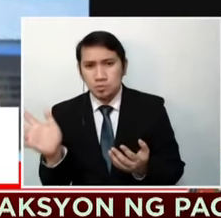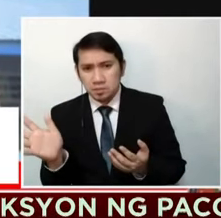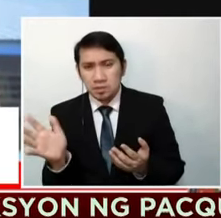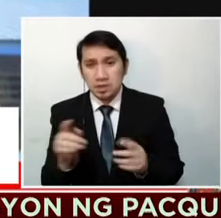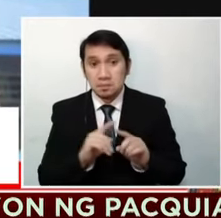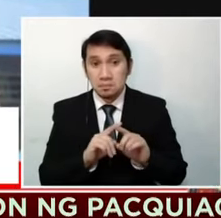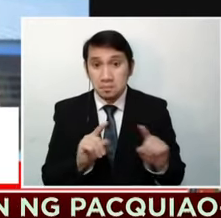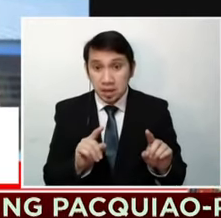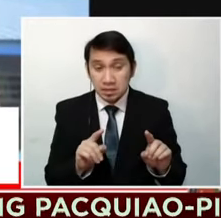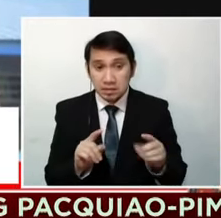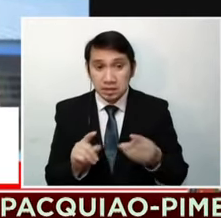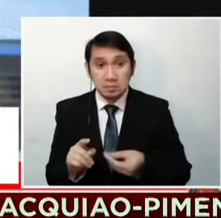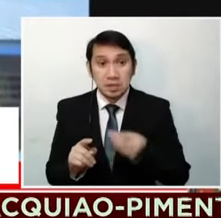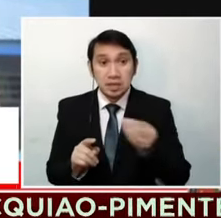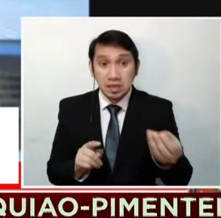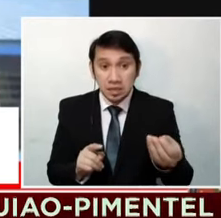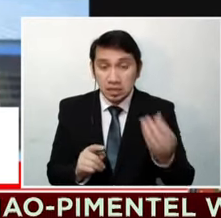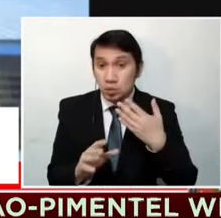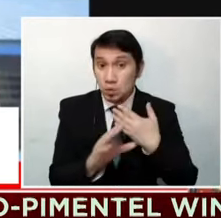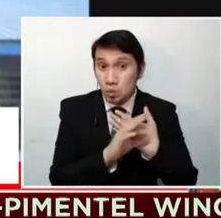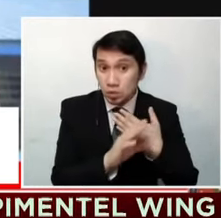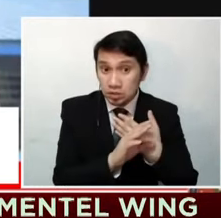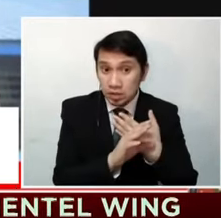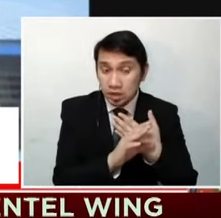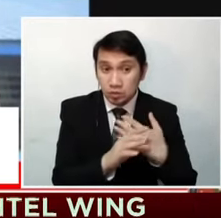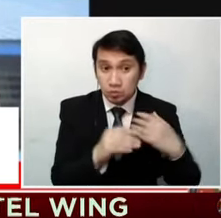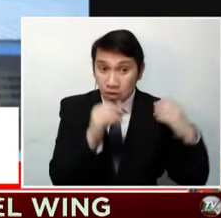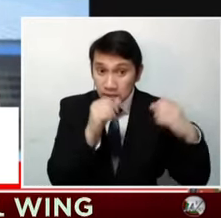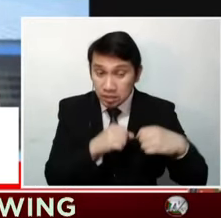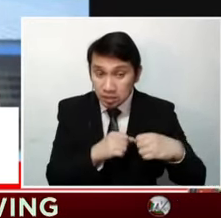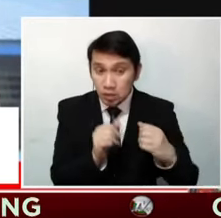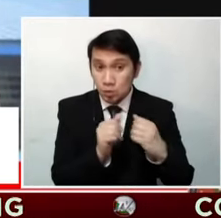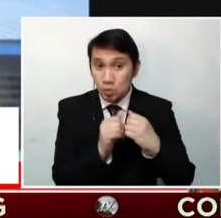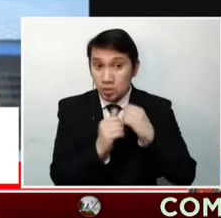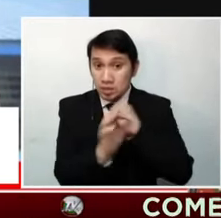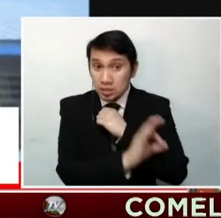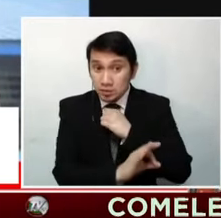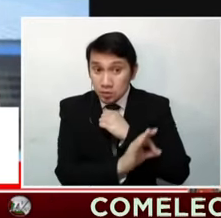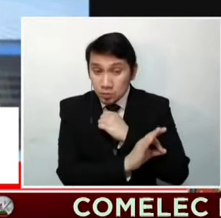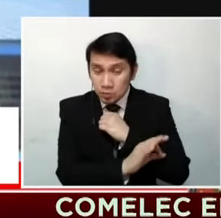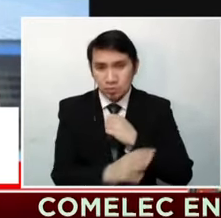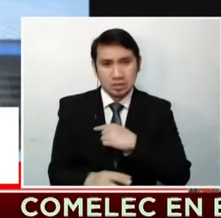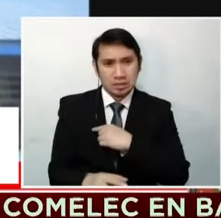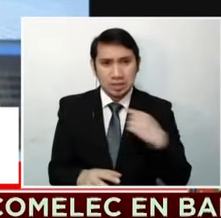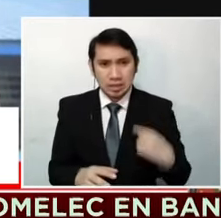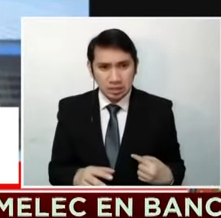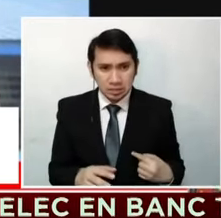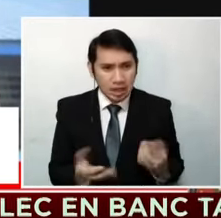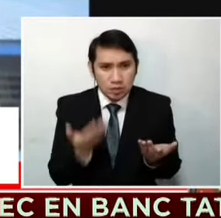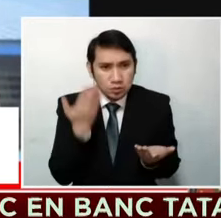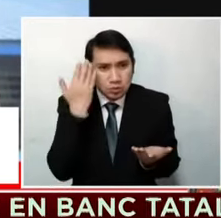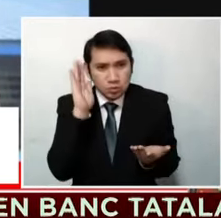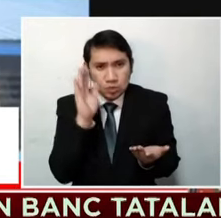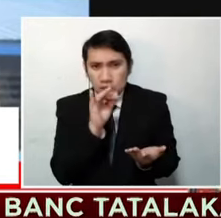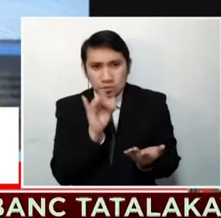yet binigay yung kontrata sa foreigner, Chinese, I don't know kung Chinese meron o